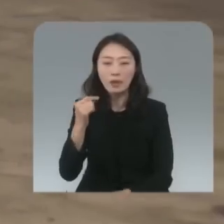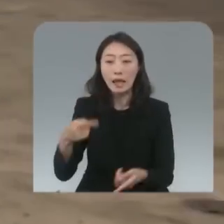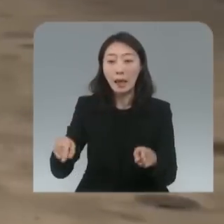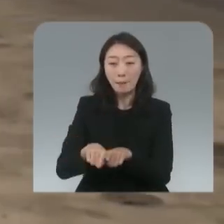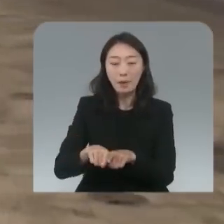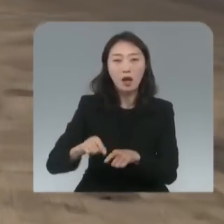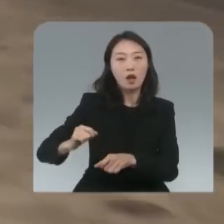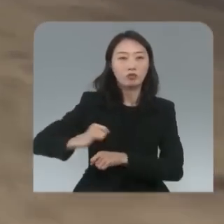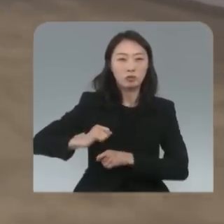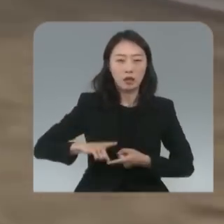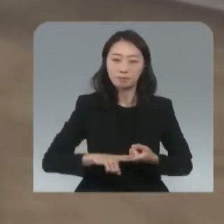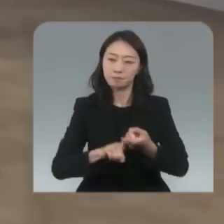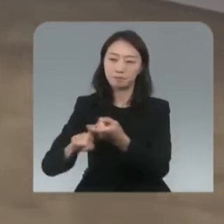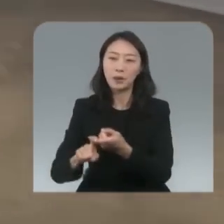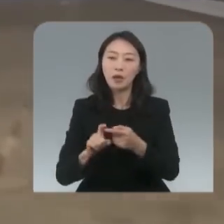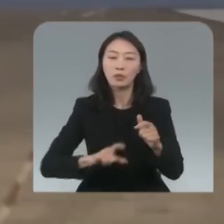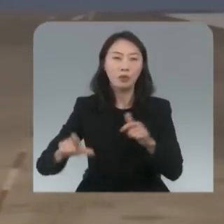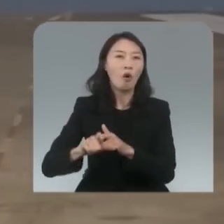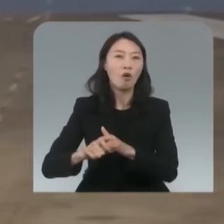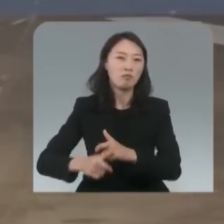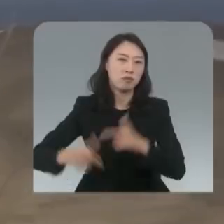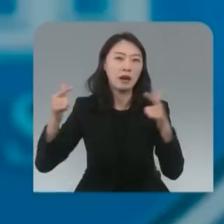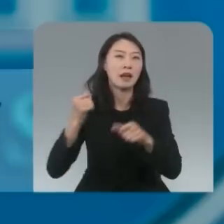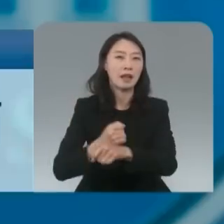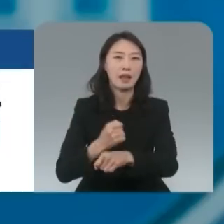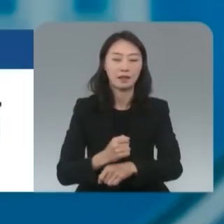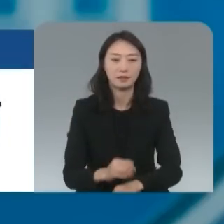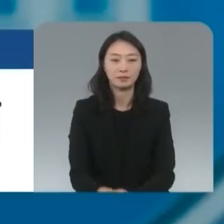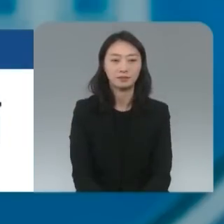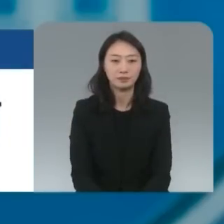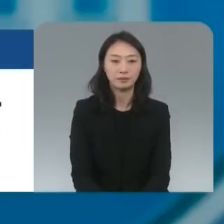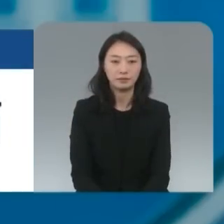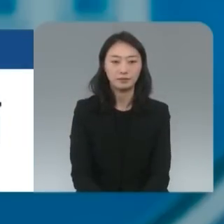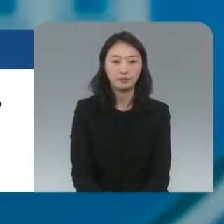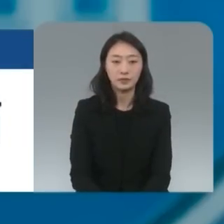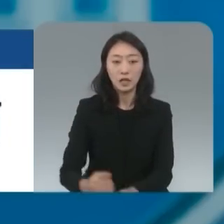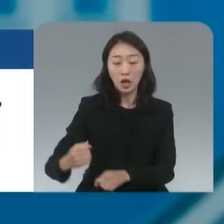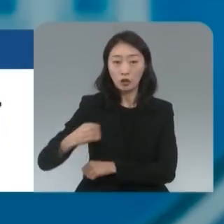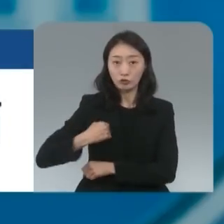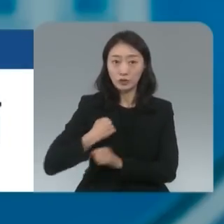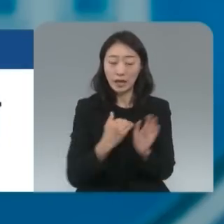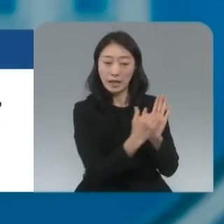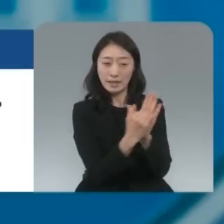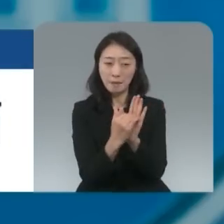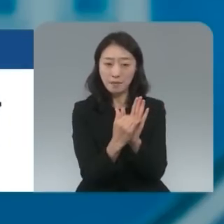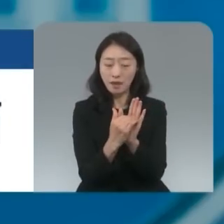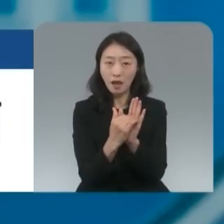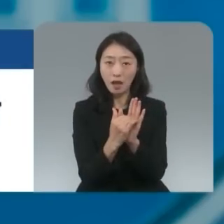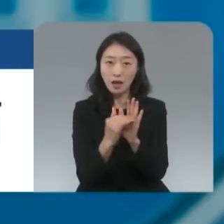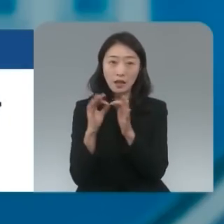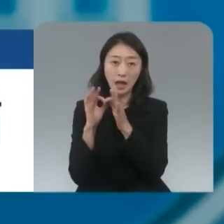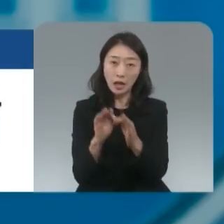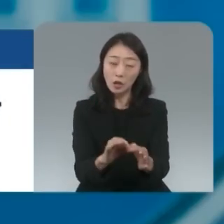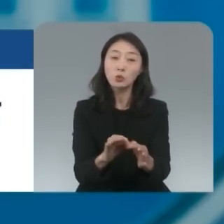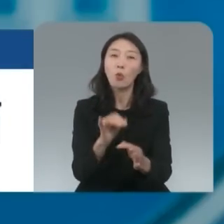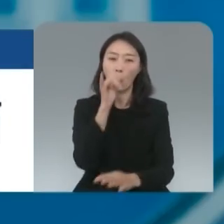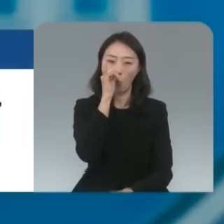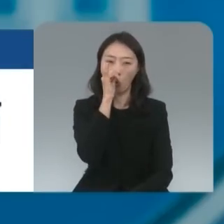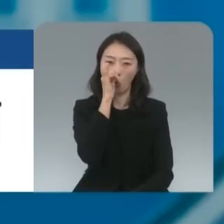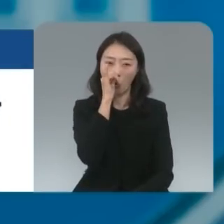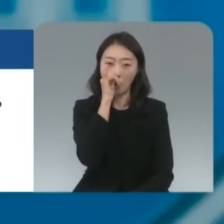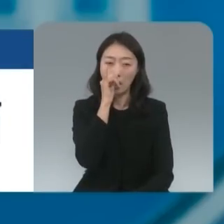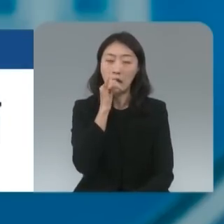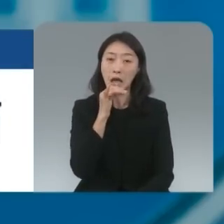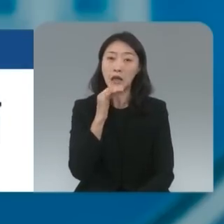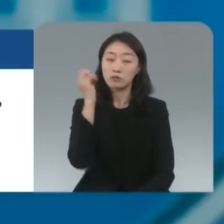더욱 확대해 나가겠다는 겁니다. Military readiness is never static. It's never taken for granted, and we're always trying